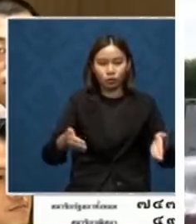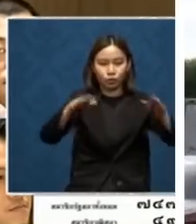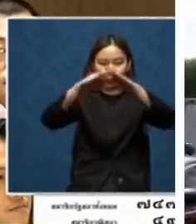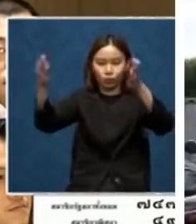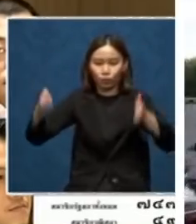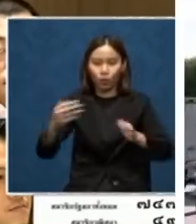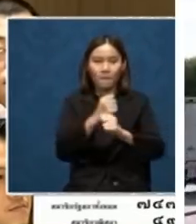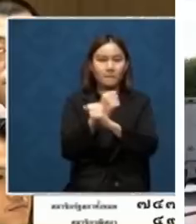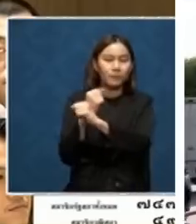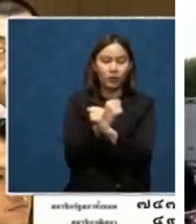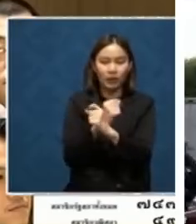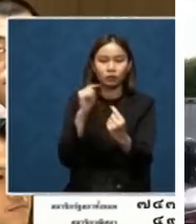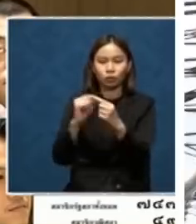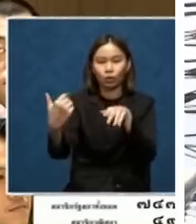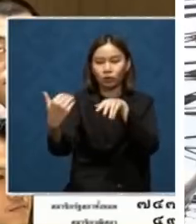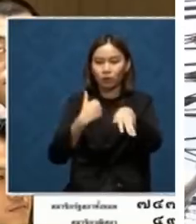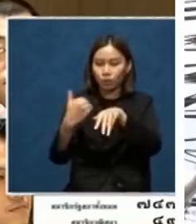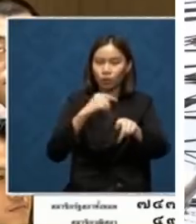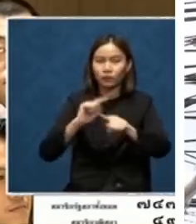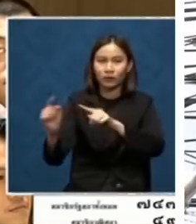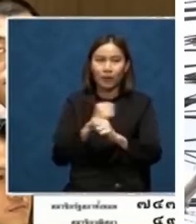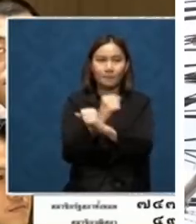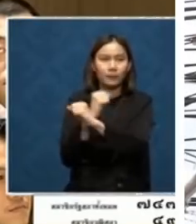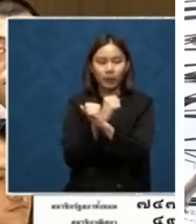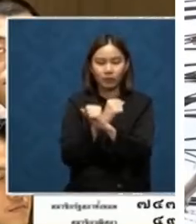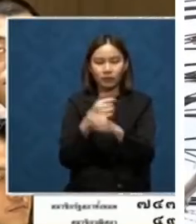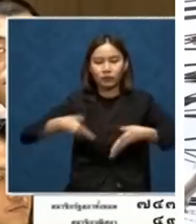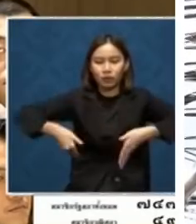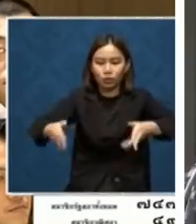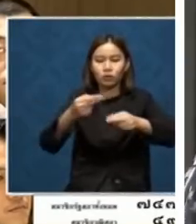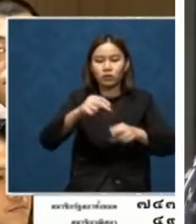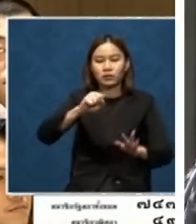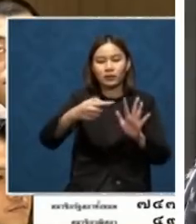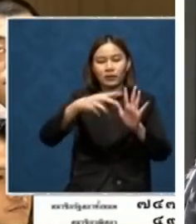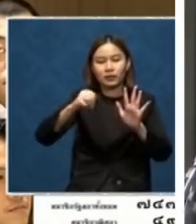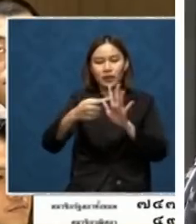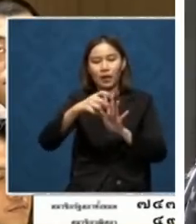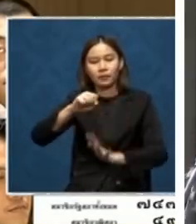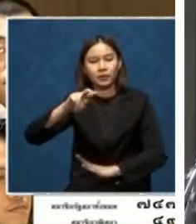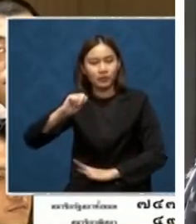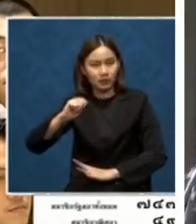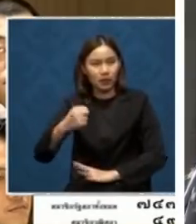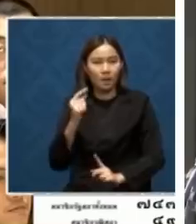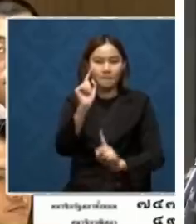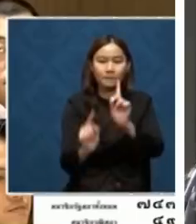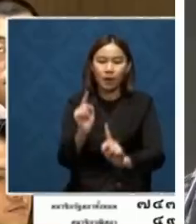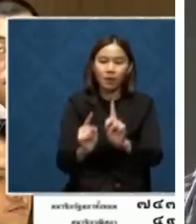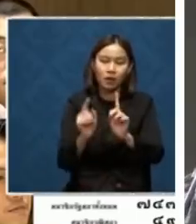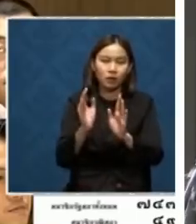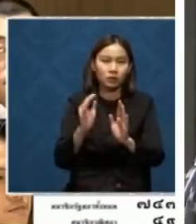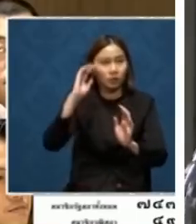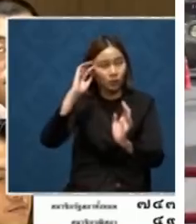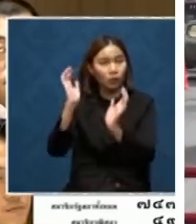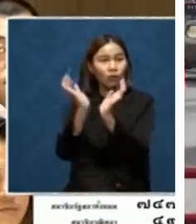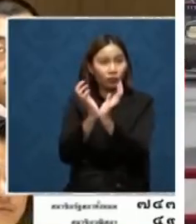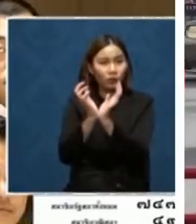ปิดบังกีดขวางเส้นทางรวมถึงปิดบริเวณถนนเส้น 3เศษนี้ท่านประธานใช้ชุดประเมินจากเจ้าหน้าที่ฝ่ายความ